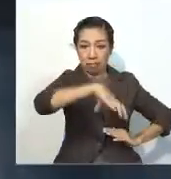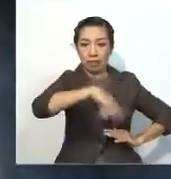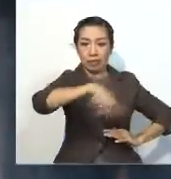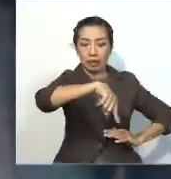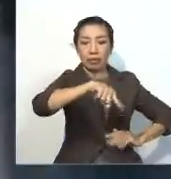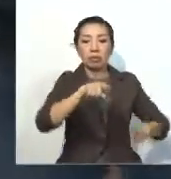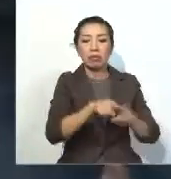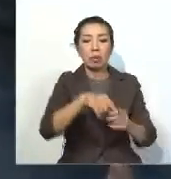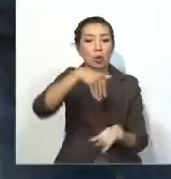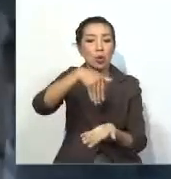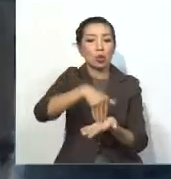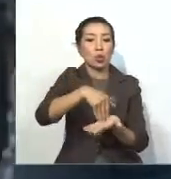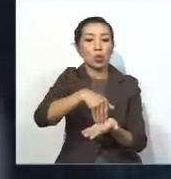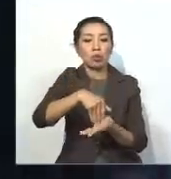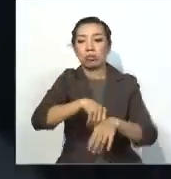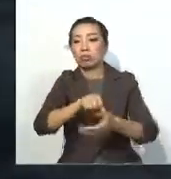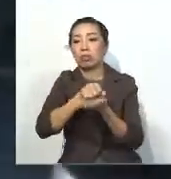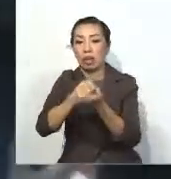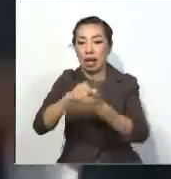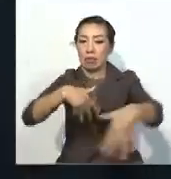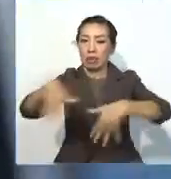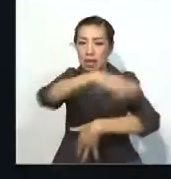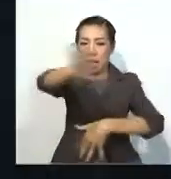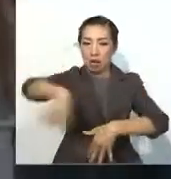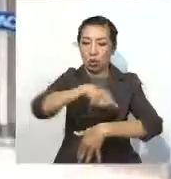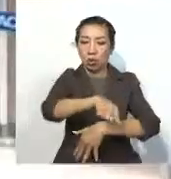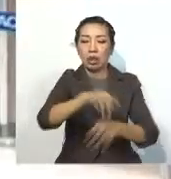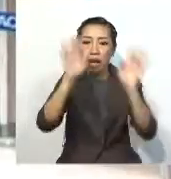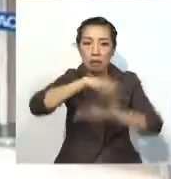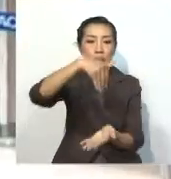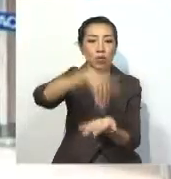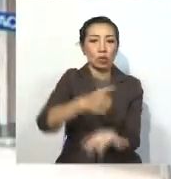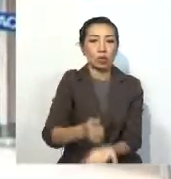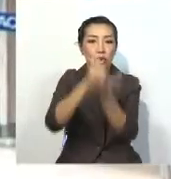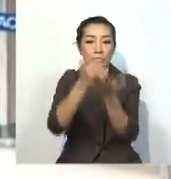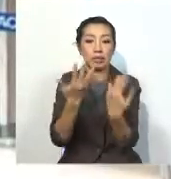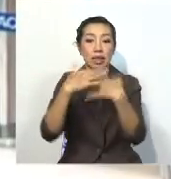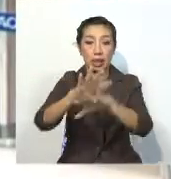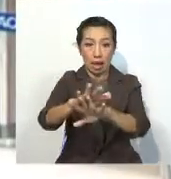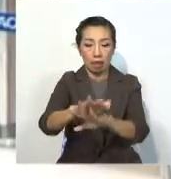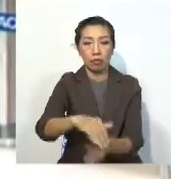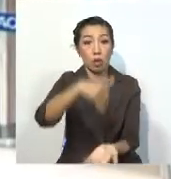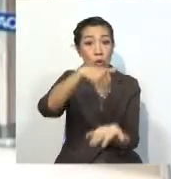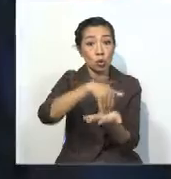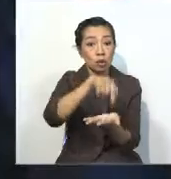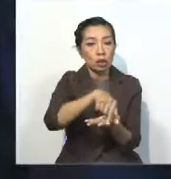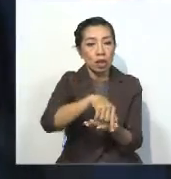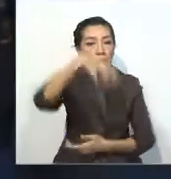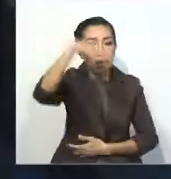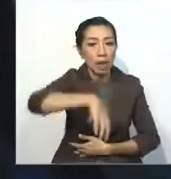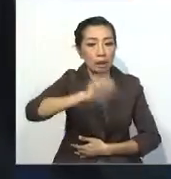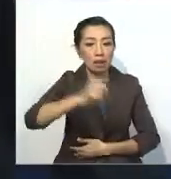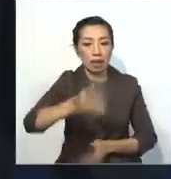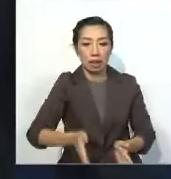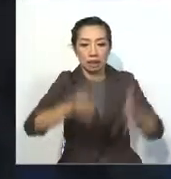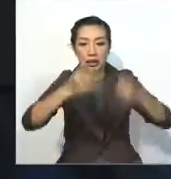ภูมินะครับมีการจัดตั้งศูนย์อำนวยการความสะดวกผู้โดยสารเพื่อเป็นศูนย์กลางในการประสานงานนะครับก็จุดเนี้ยจะตั้งอยู่ที่บริเวณชั้น